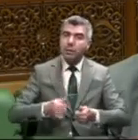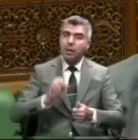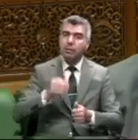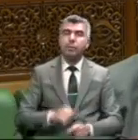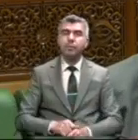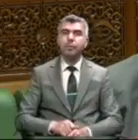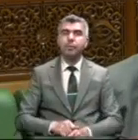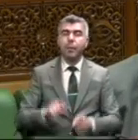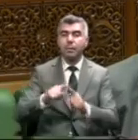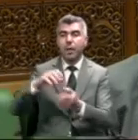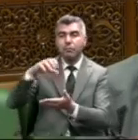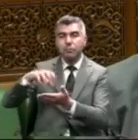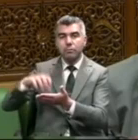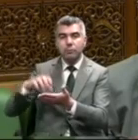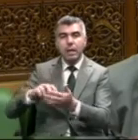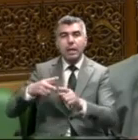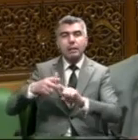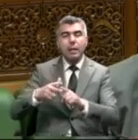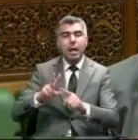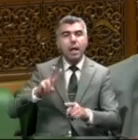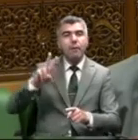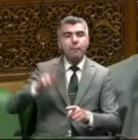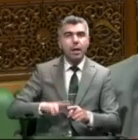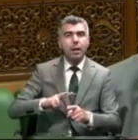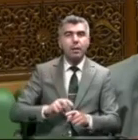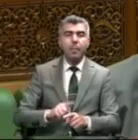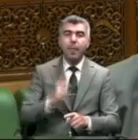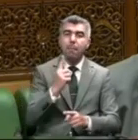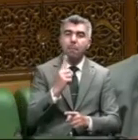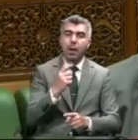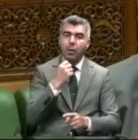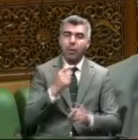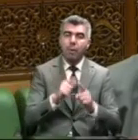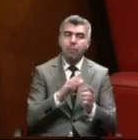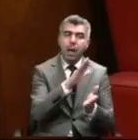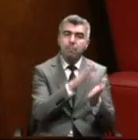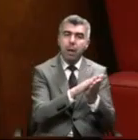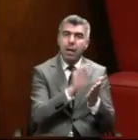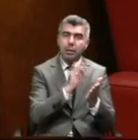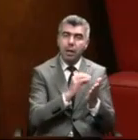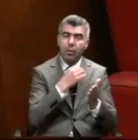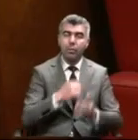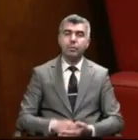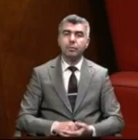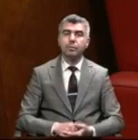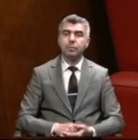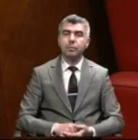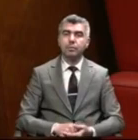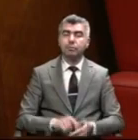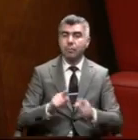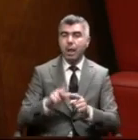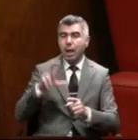احياء صناعيه حقيقيه ام فقط مجرد مستودعات للتخزين هذا الموضوع عرف